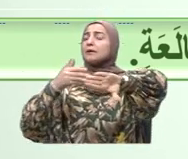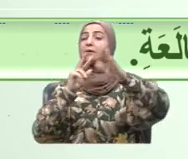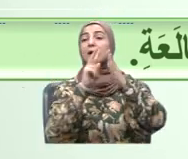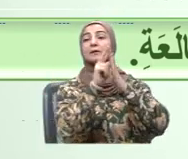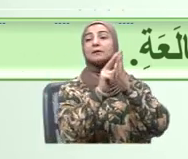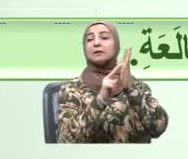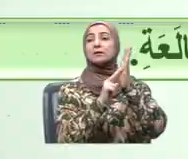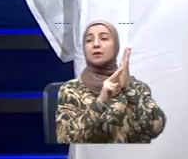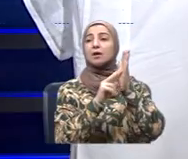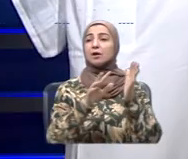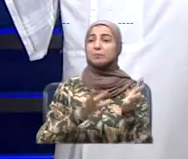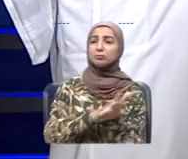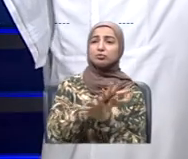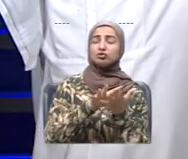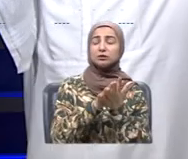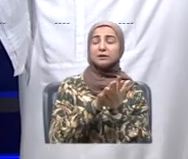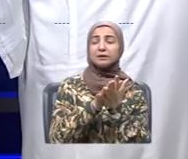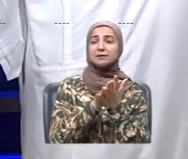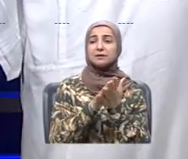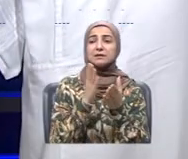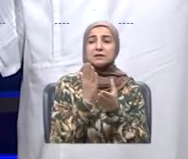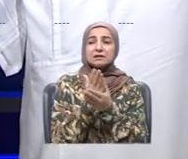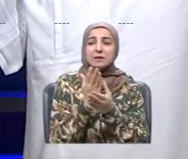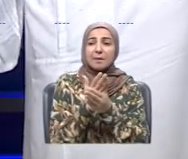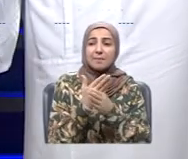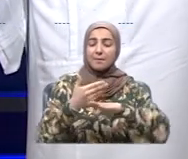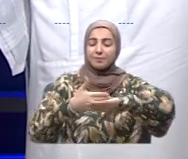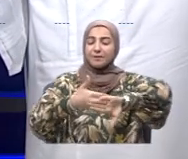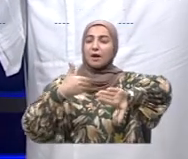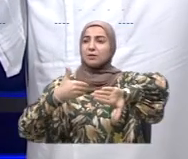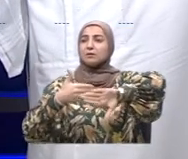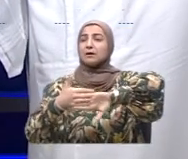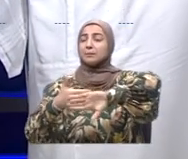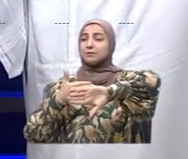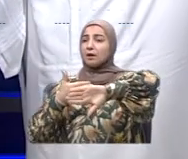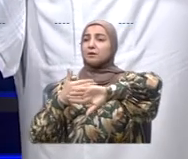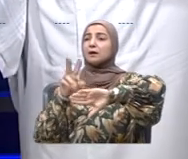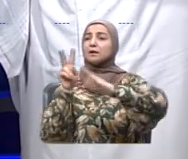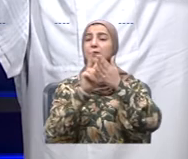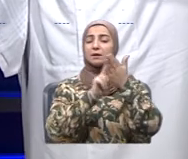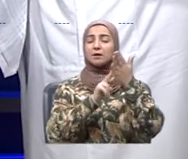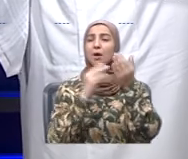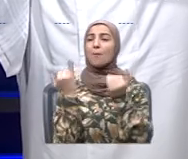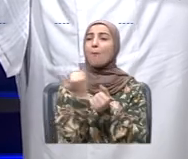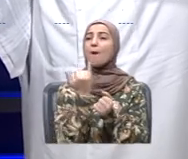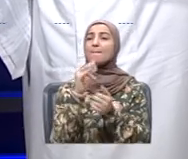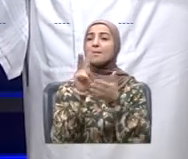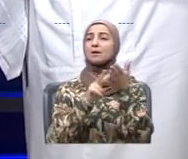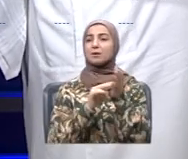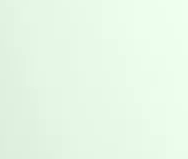إشكالية العزوف عن القراءة، وما هي الحلول الممكنة للإقبال على